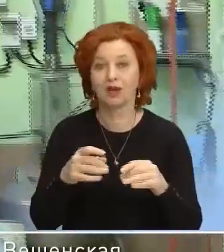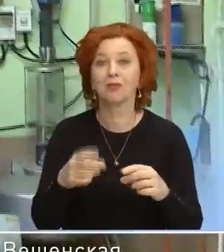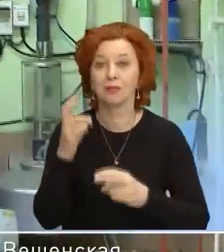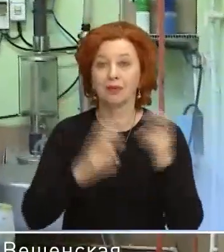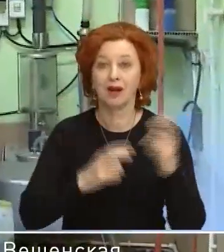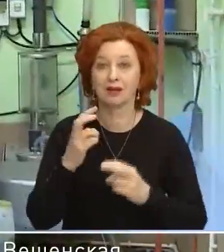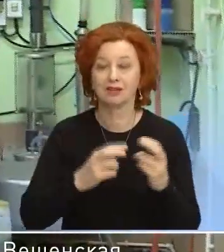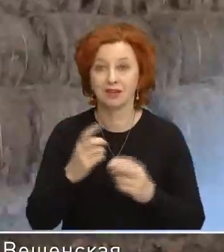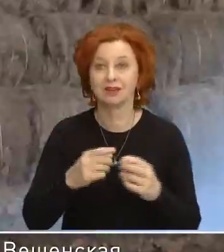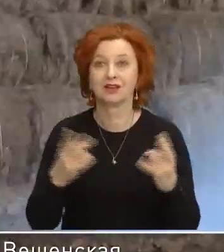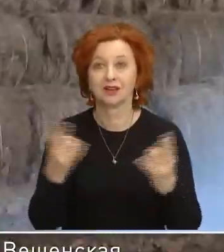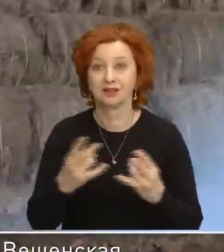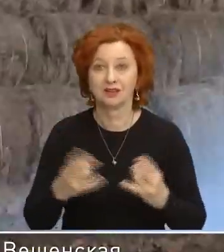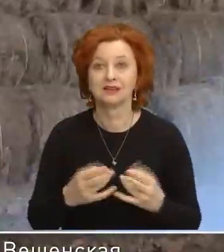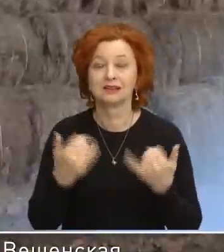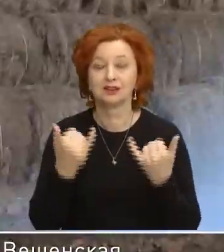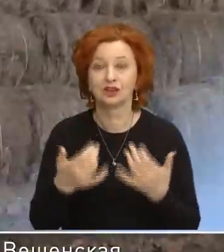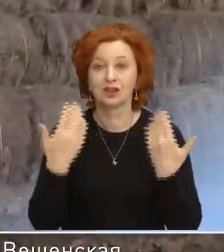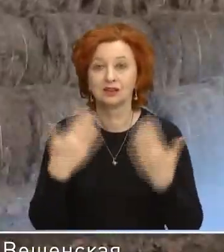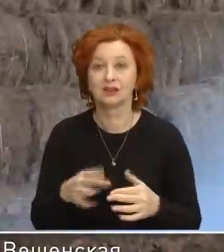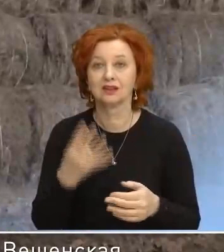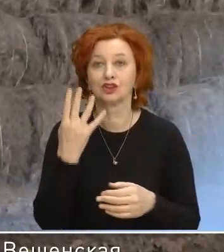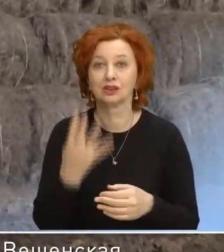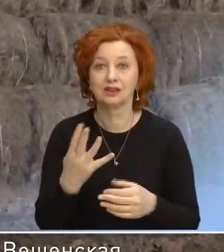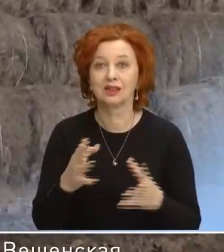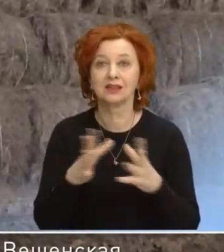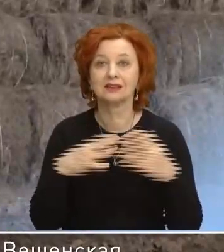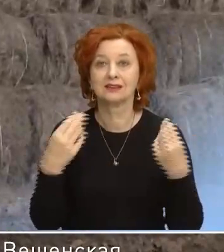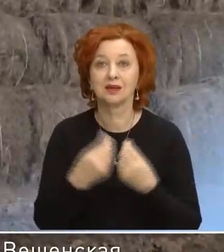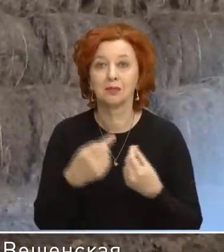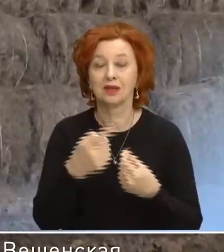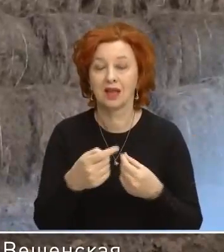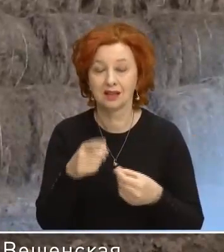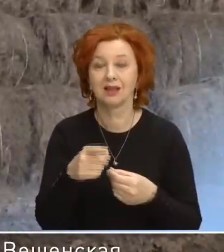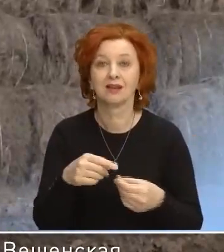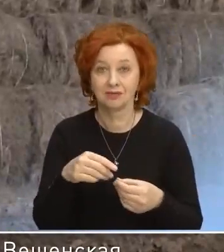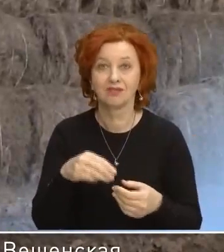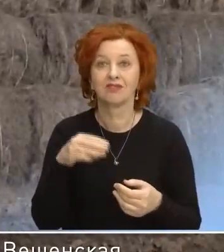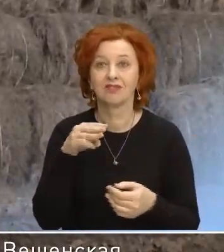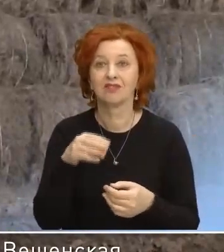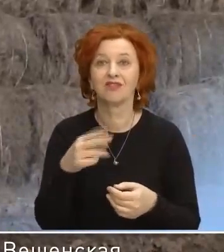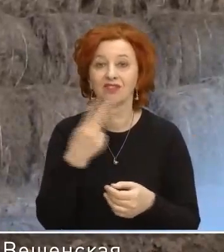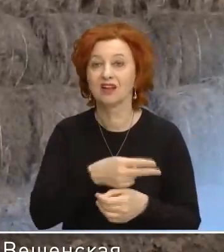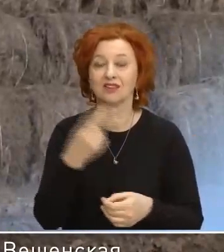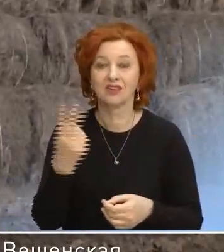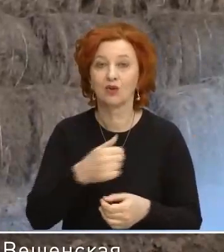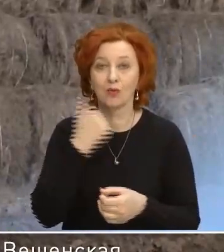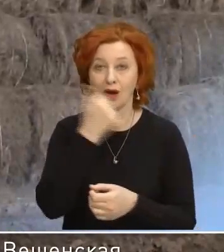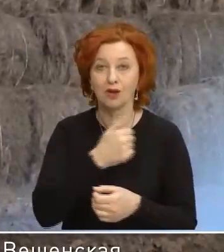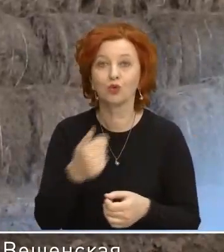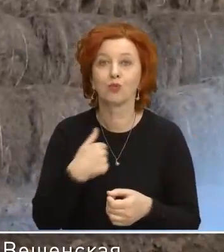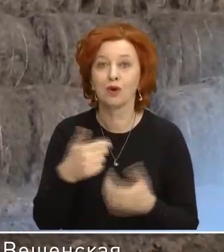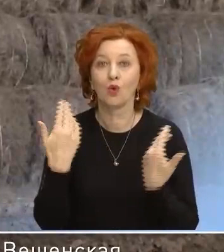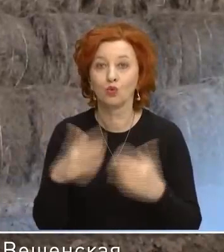сельхозпроизводителей Тацинского района. 4 семейных животноводческих фермы в 2022 году. Мы